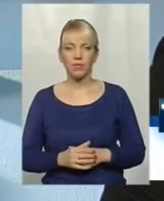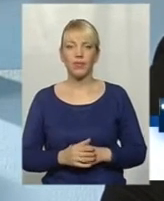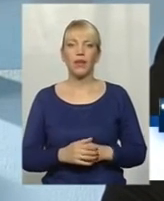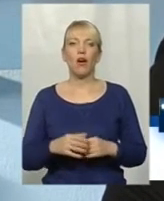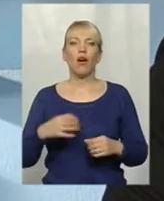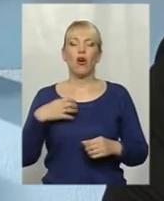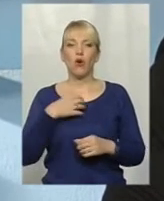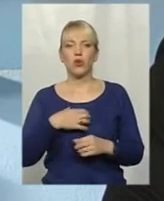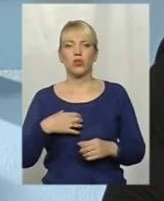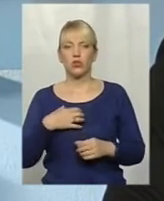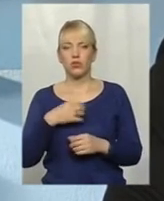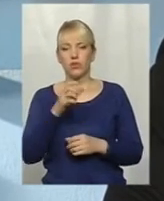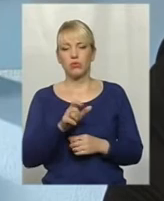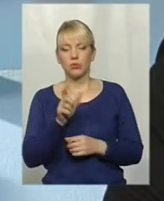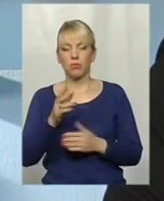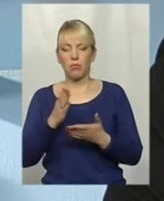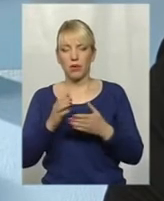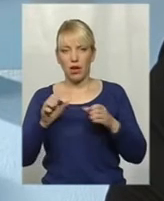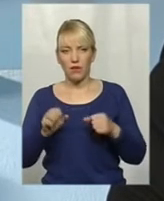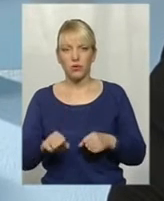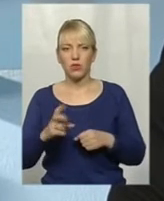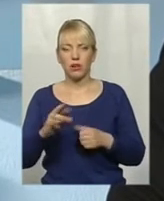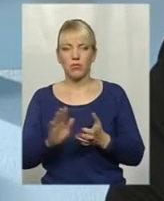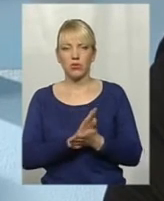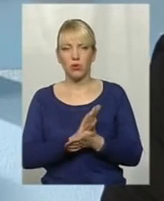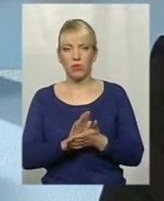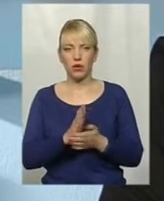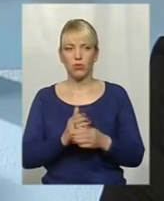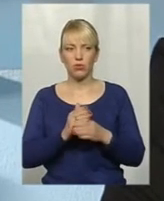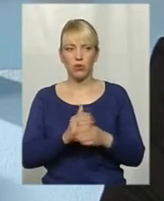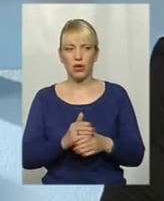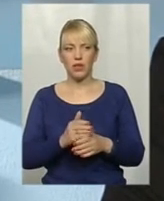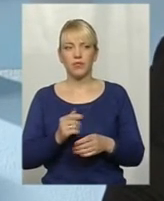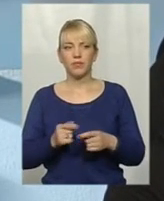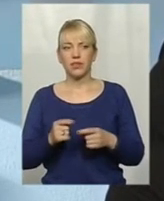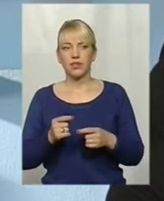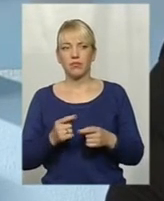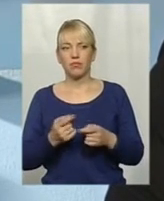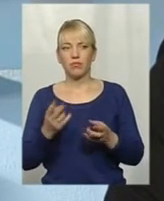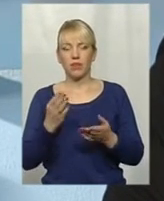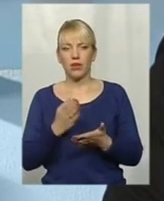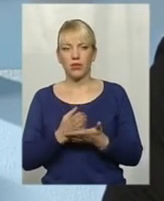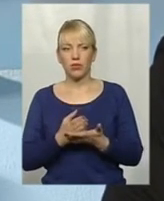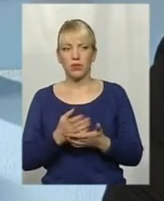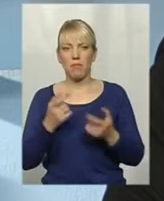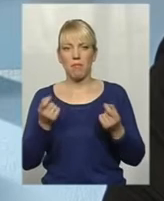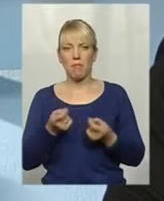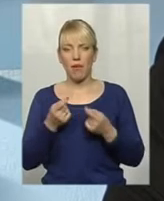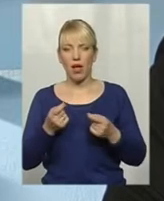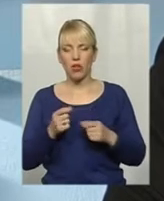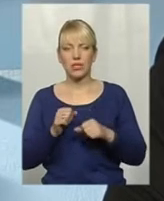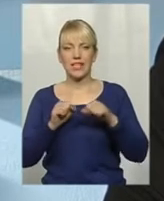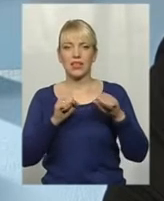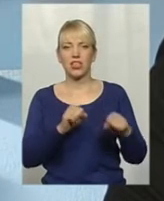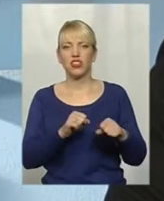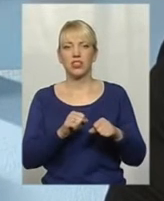Основними суб'єктами права на безоплатну правову допомогу у цивільних та адміністративних справах мають малозахищені верстви